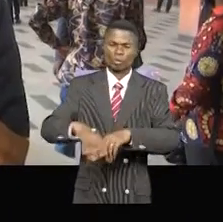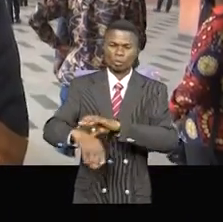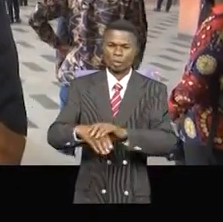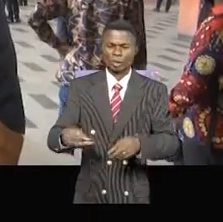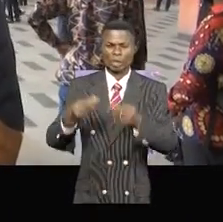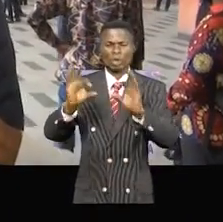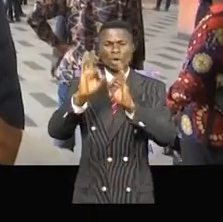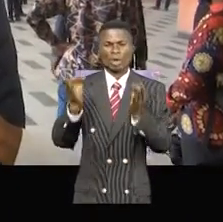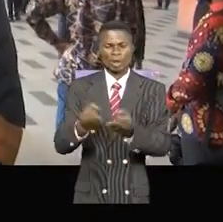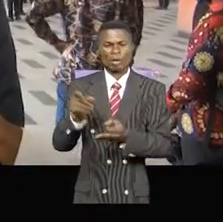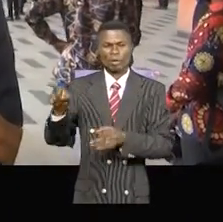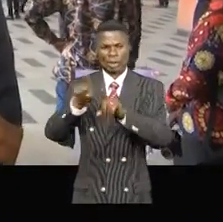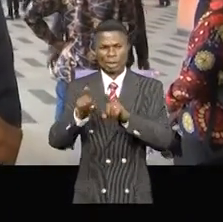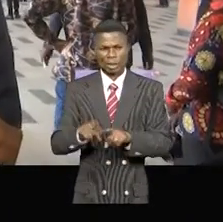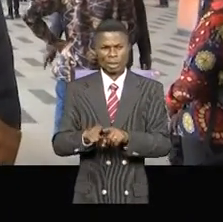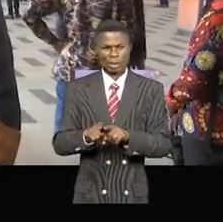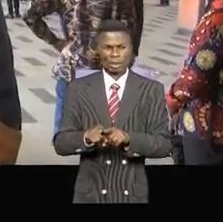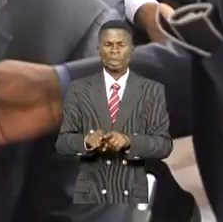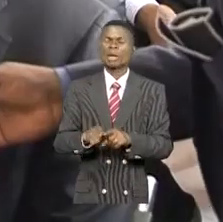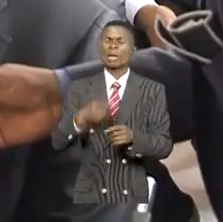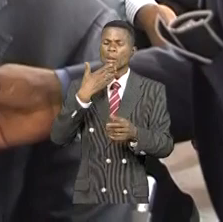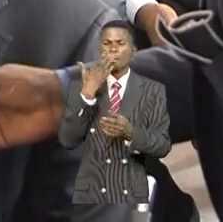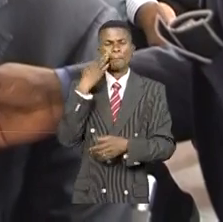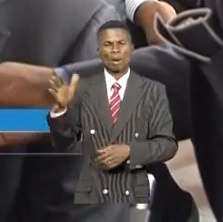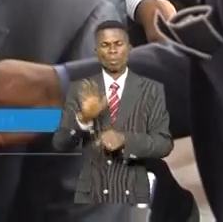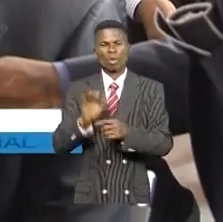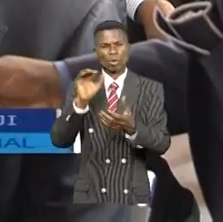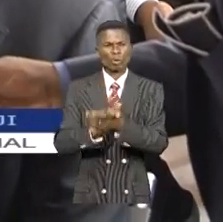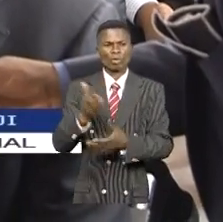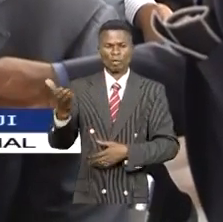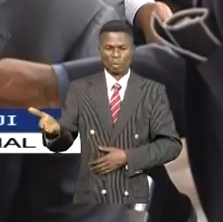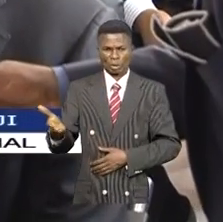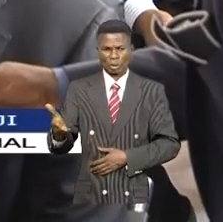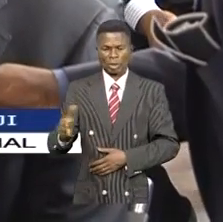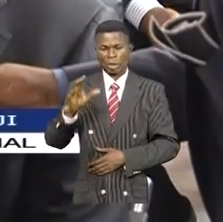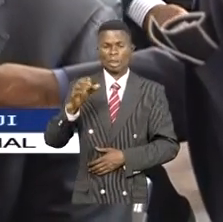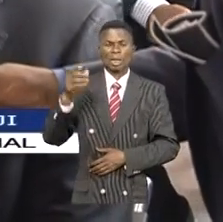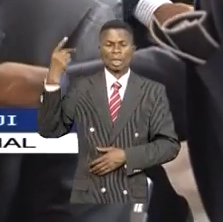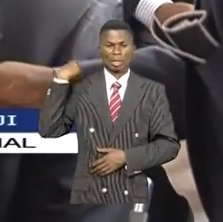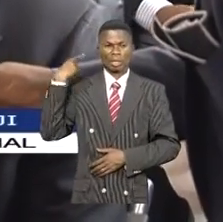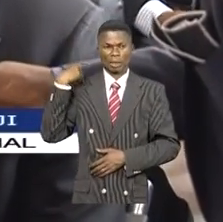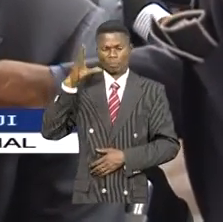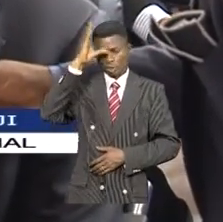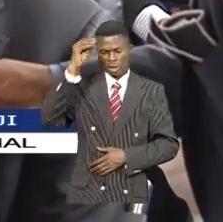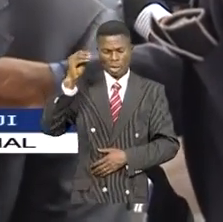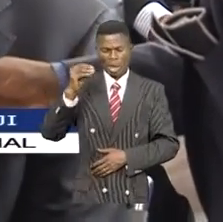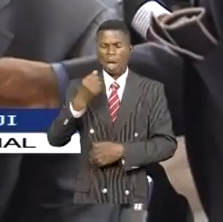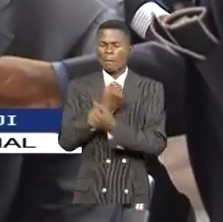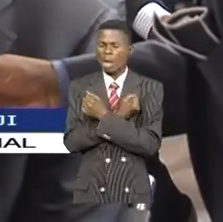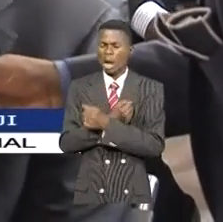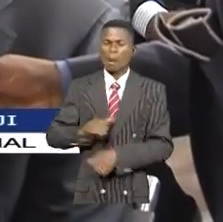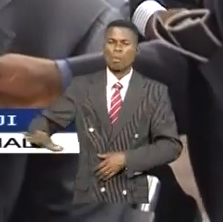biologique, particulièrement à sa chère épouse. Un homme épris d'un patriotisme